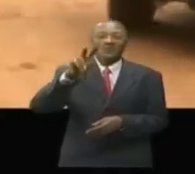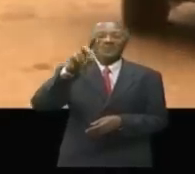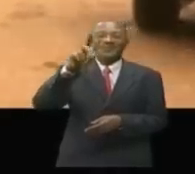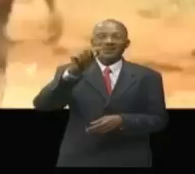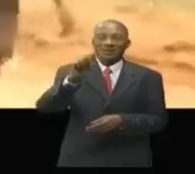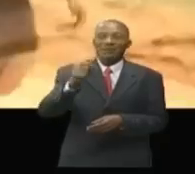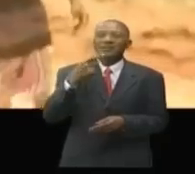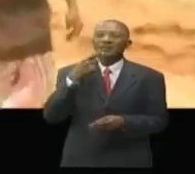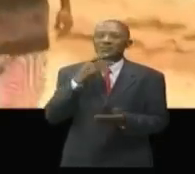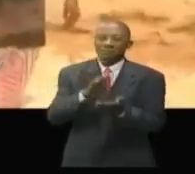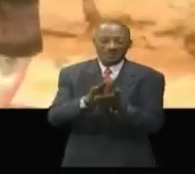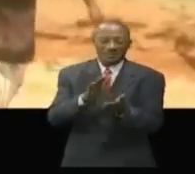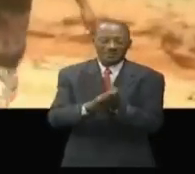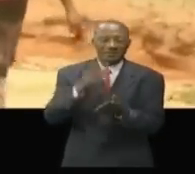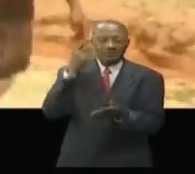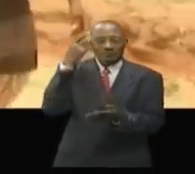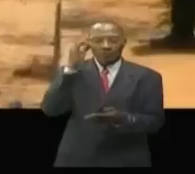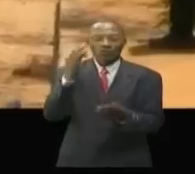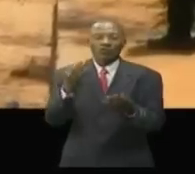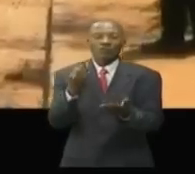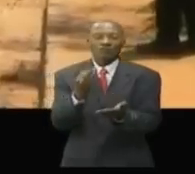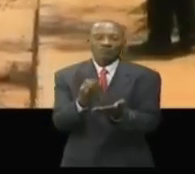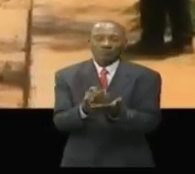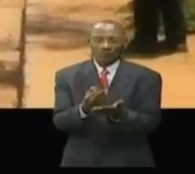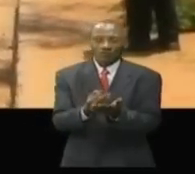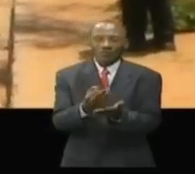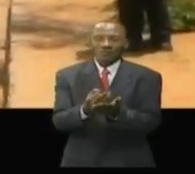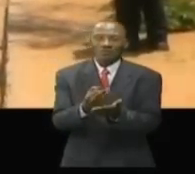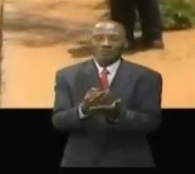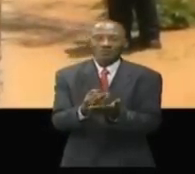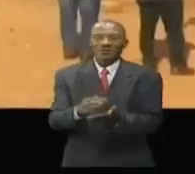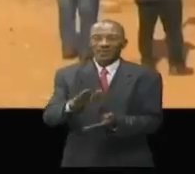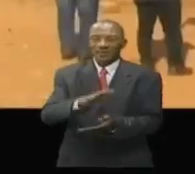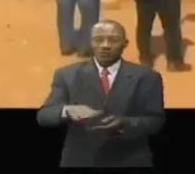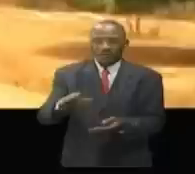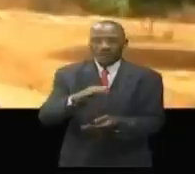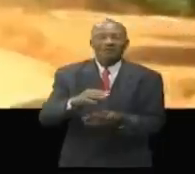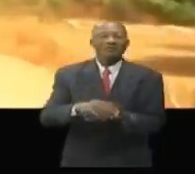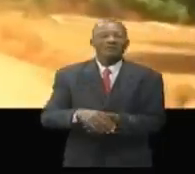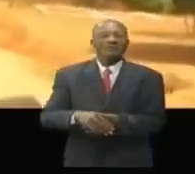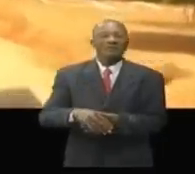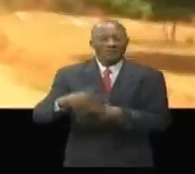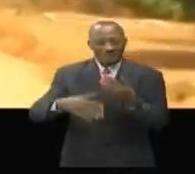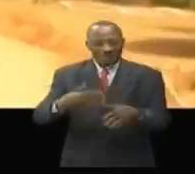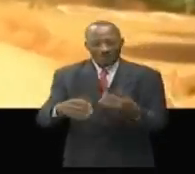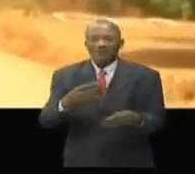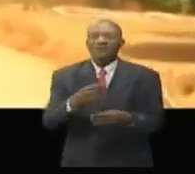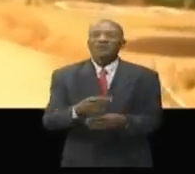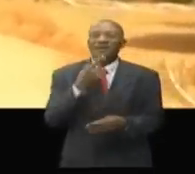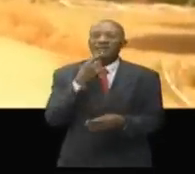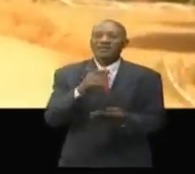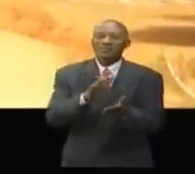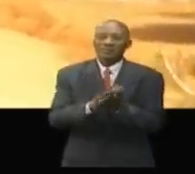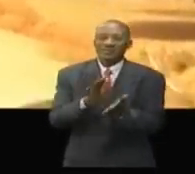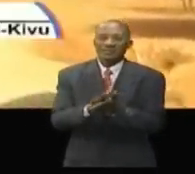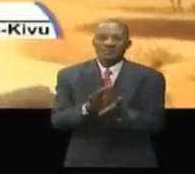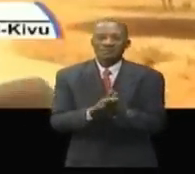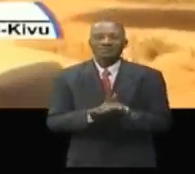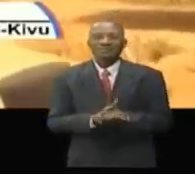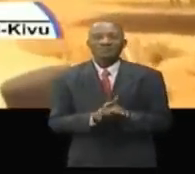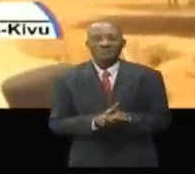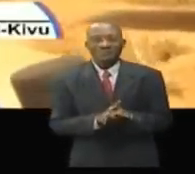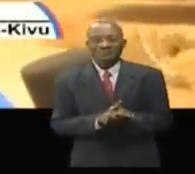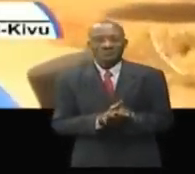FONER pour le financement, mais il souhaite voir la prise en charge des autres axes routiers. Si cette situation pouvait